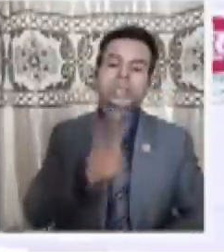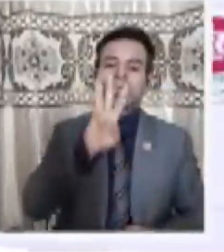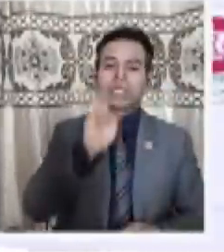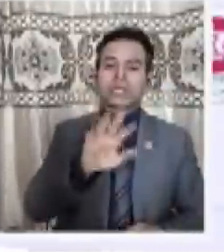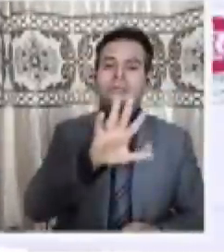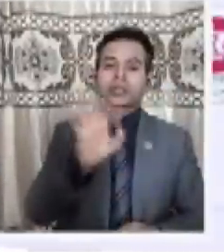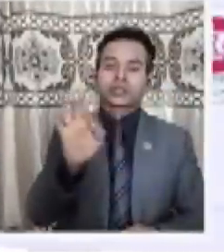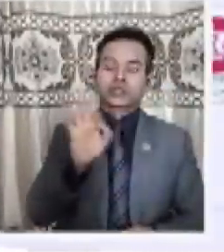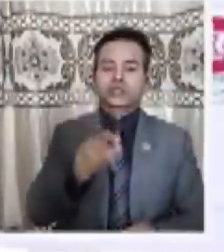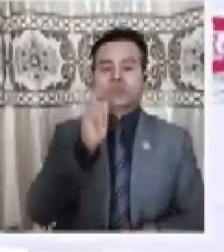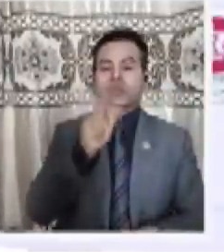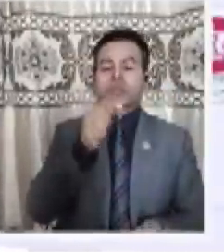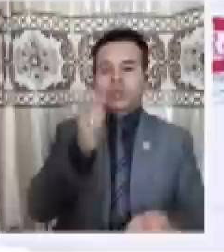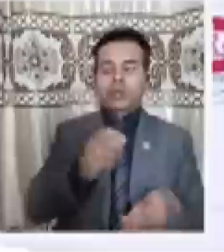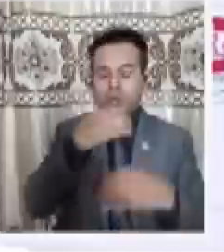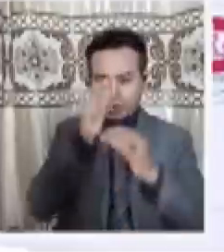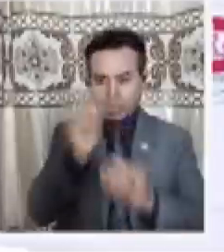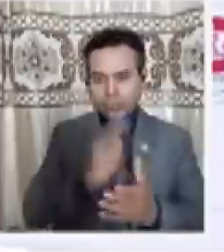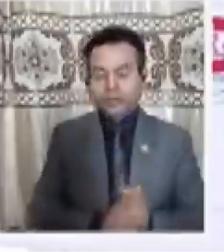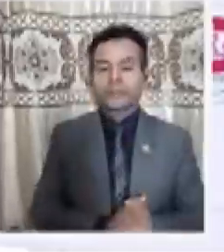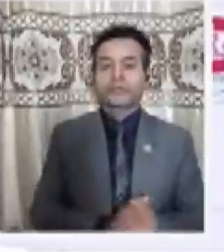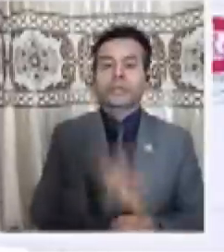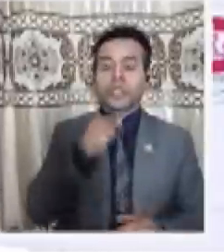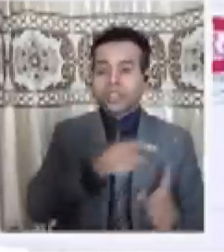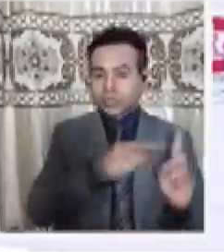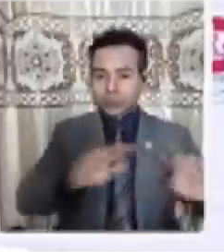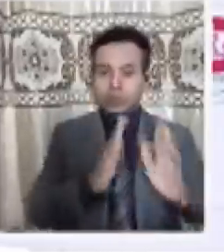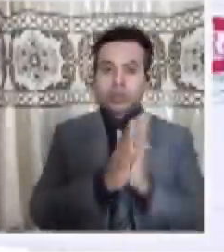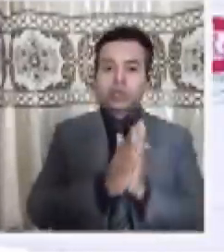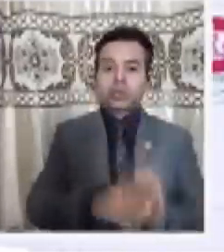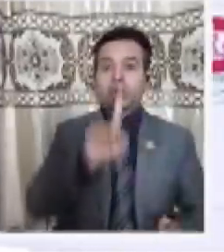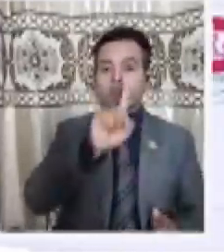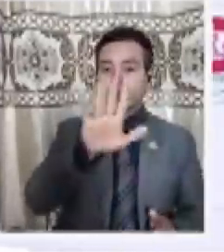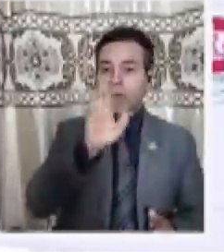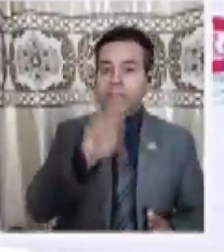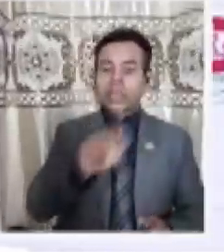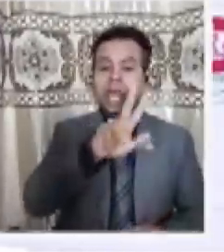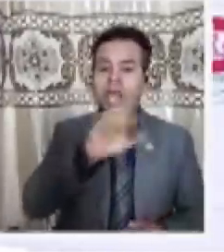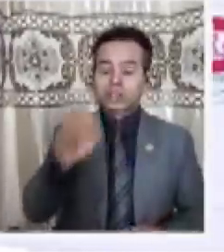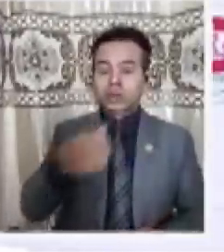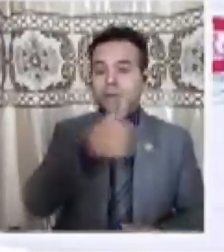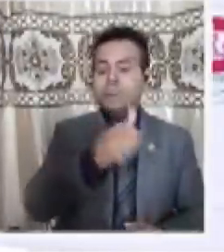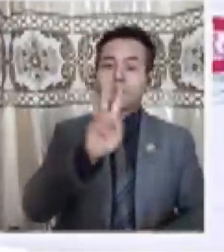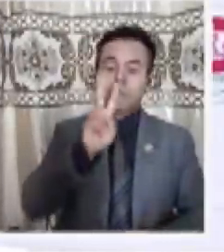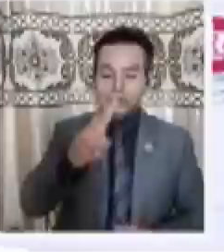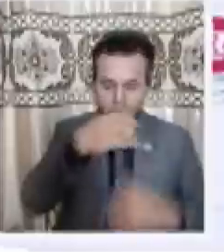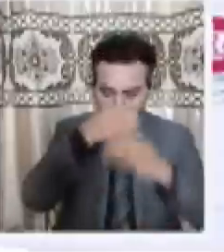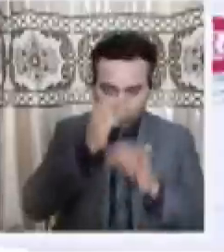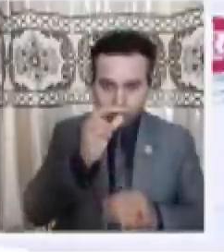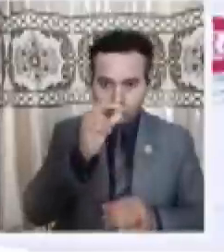76টি পরীক্ষাগারের নমুনা সংগ্রহ হয়েছে 15,862টি গত 24 ঘন্টায়, পরীক্ষা